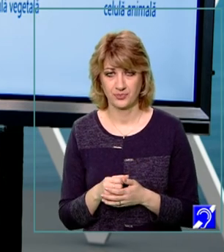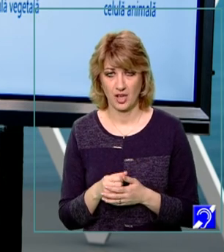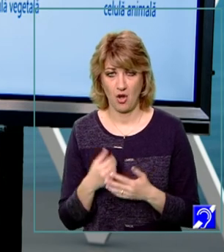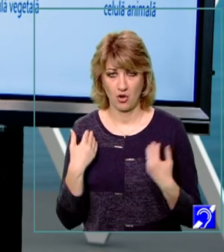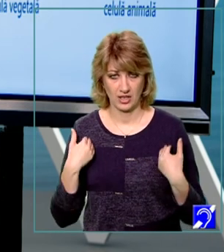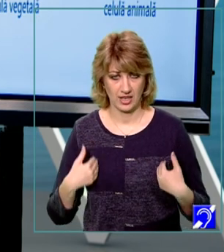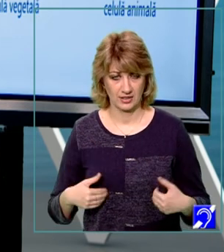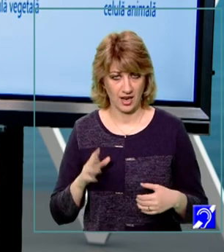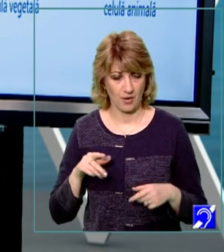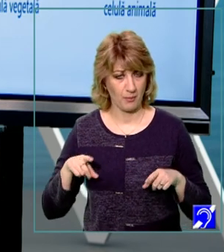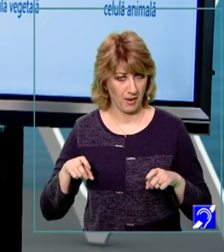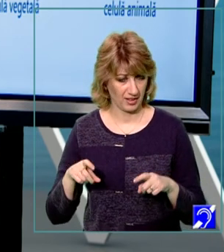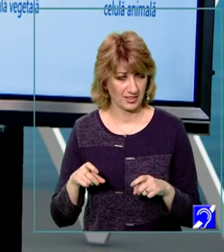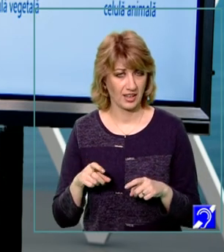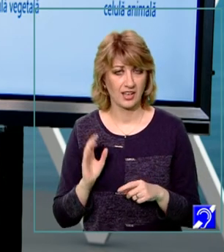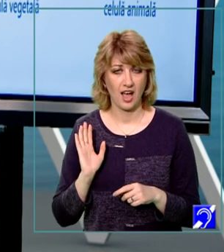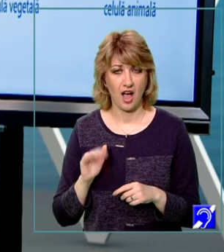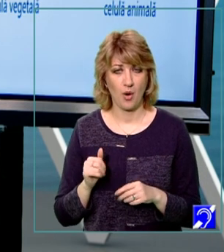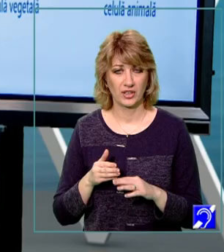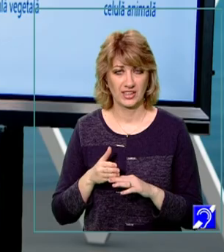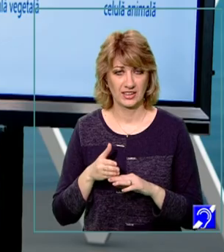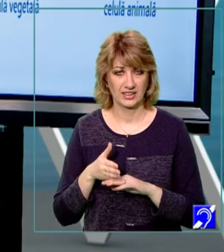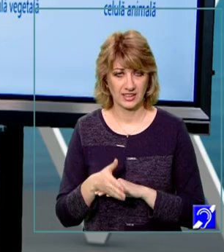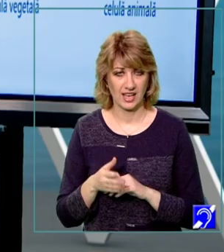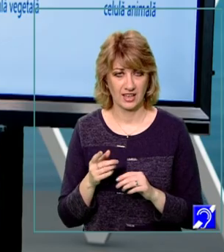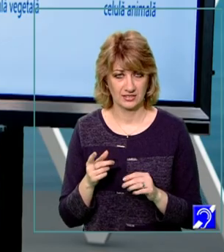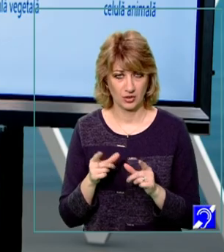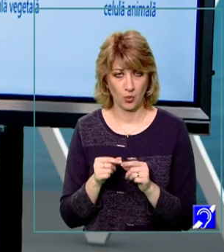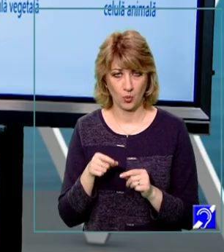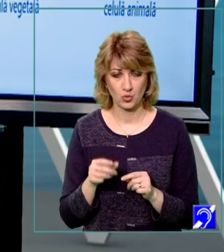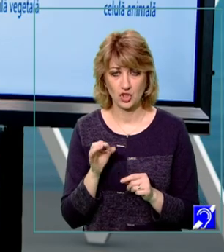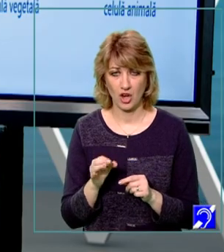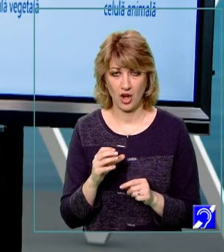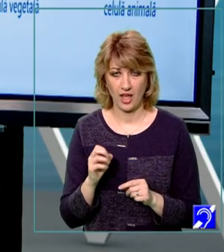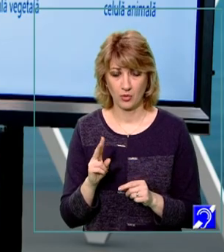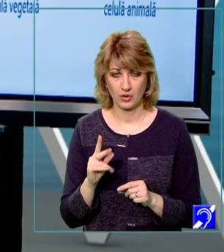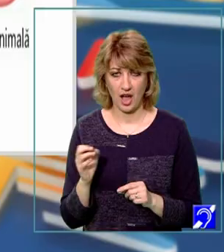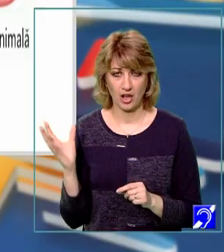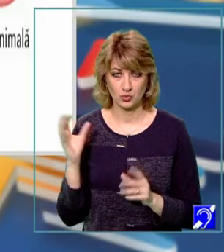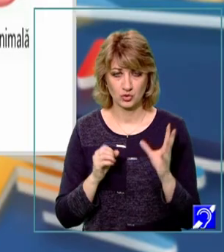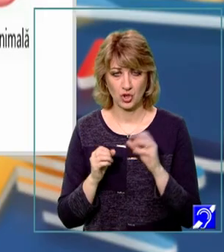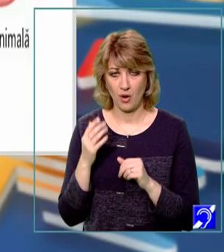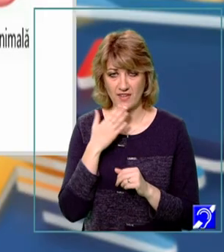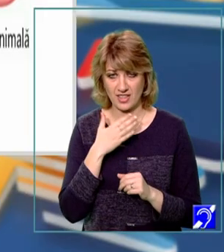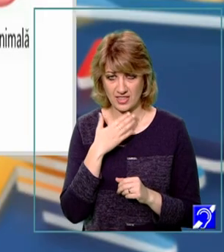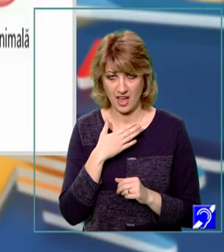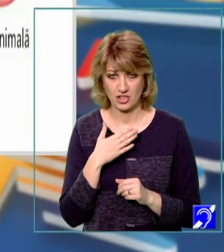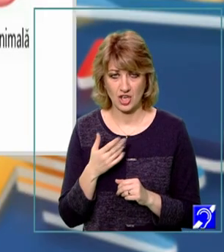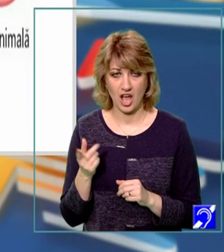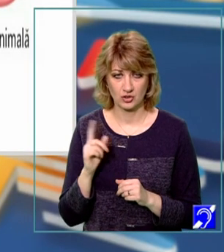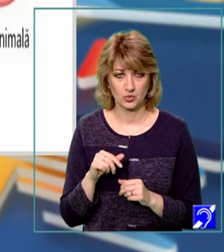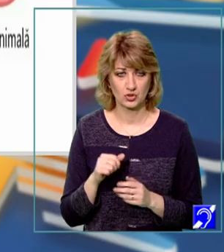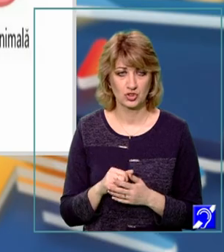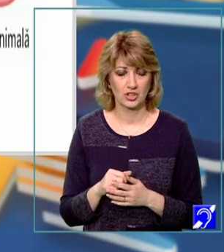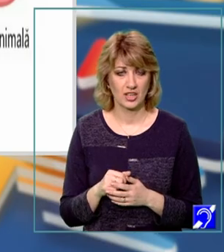foste bacterii care au intrat în simbioză cu celula eucariotă, deoarece aduceau diverse avantaje, atunci nu ne mirăm